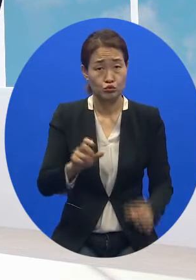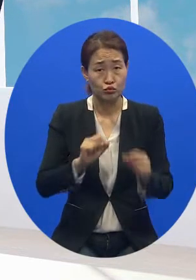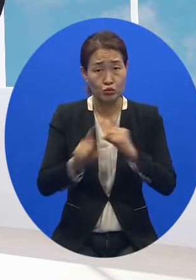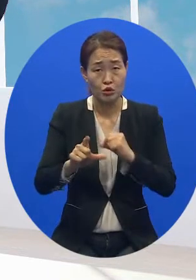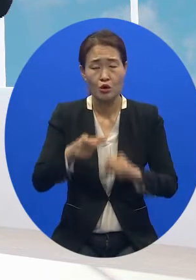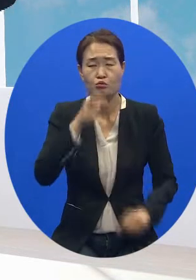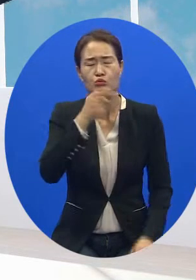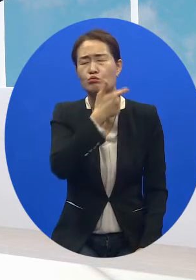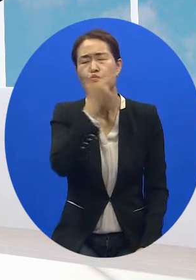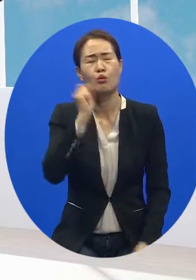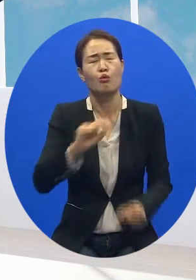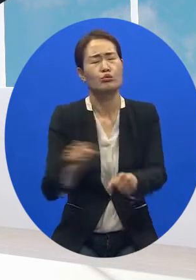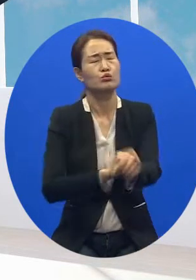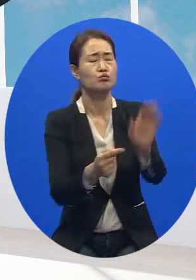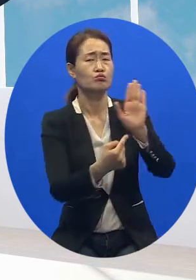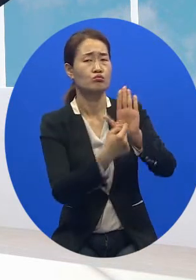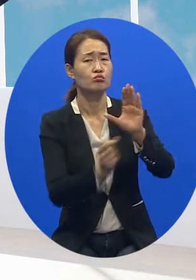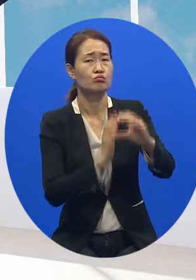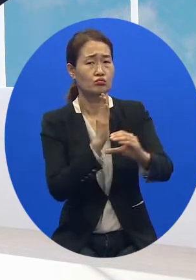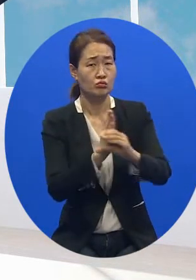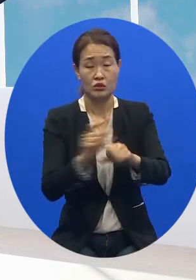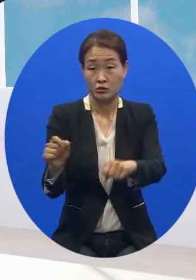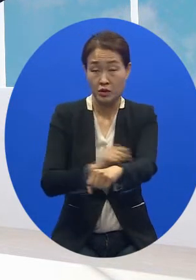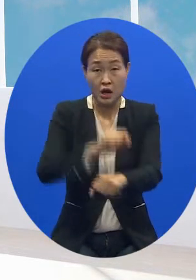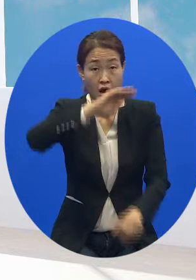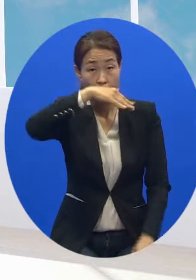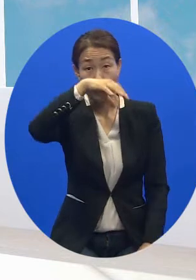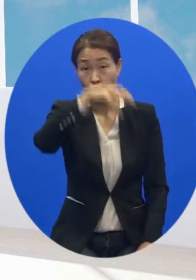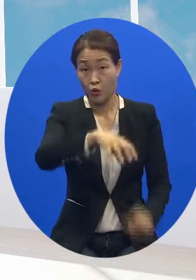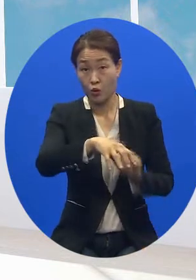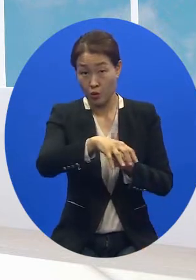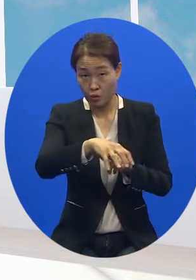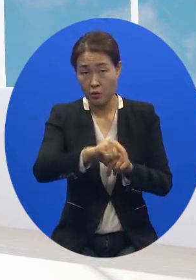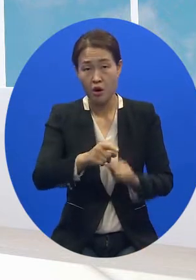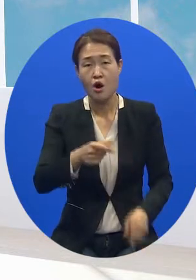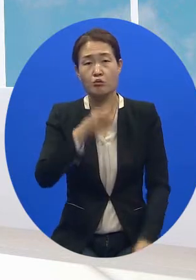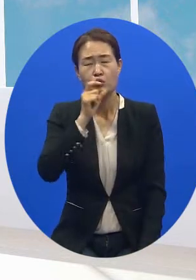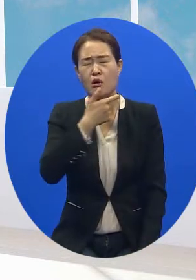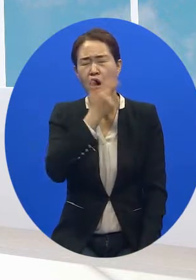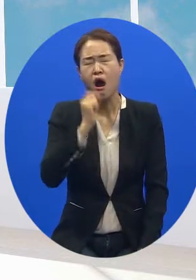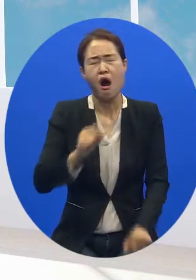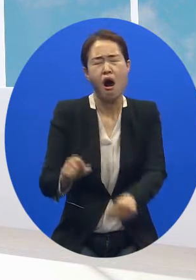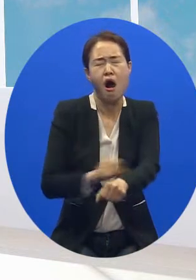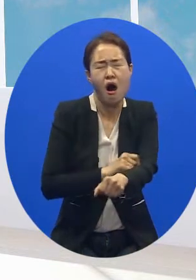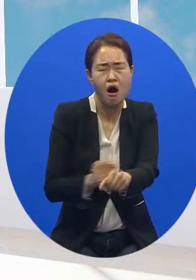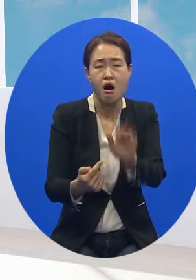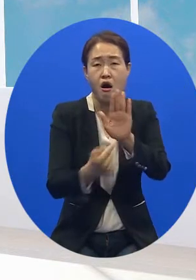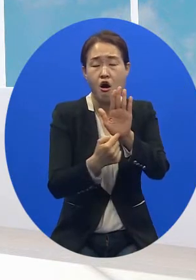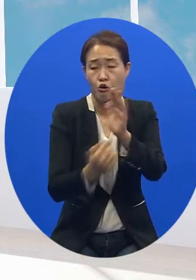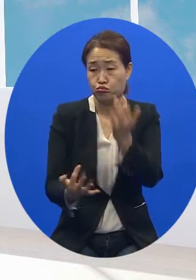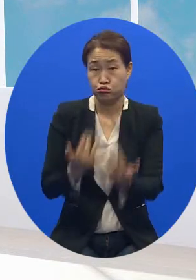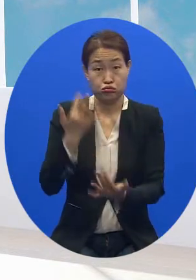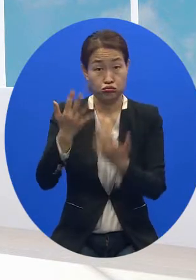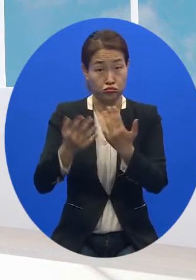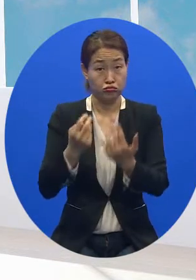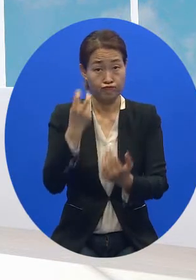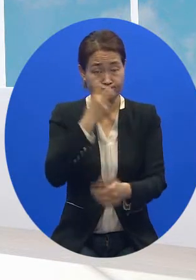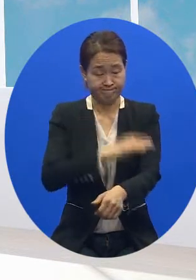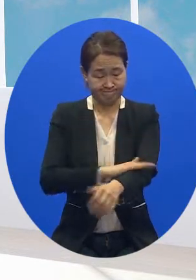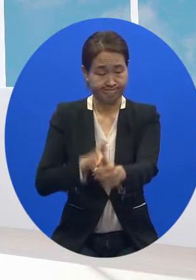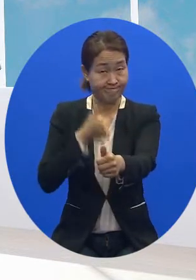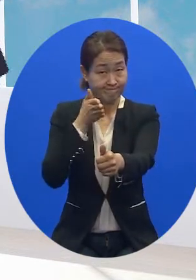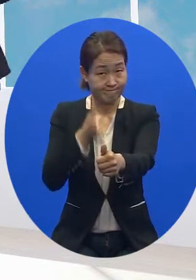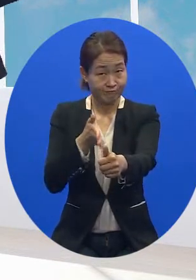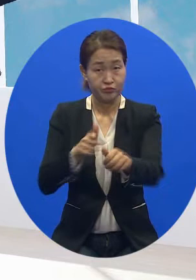대부분 지역에 건조특보가 발효 중입니다. 특히나 강원 영동 지역은 건조경보가 내려져 있어 불씨관리